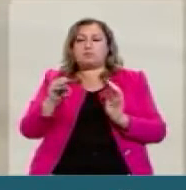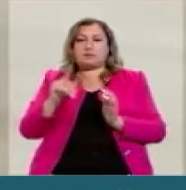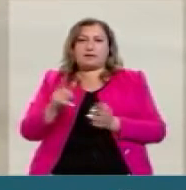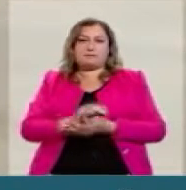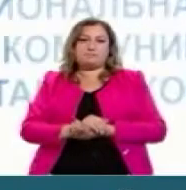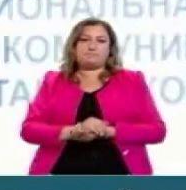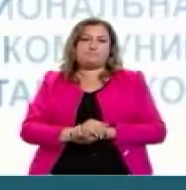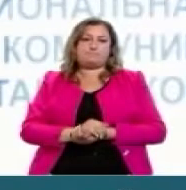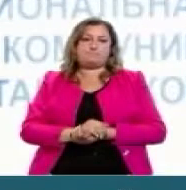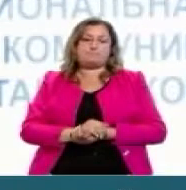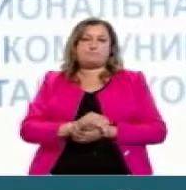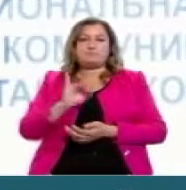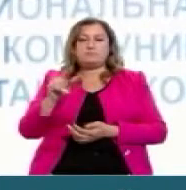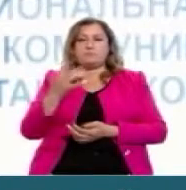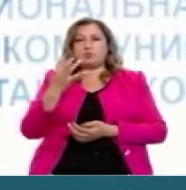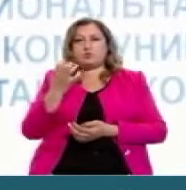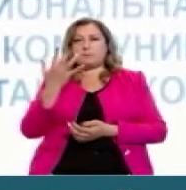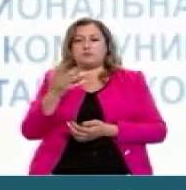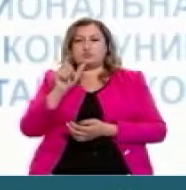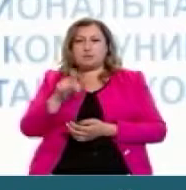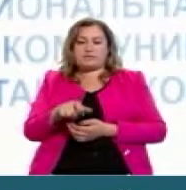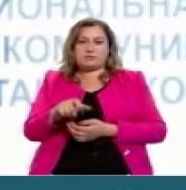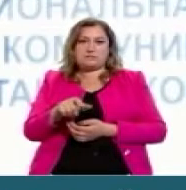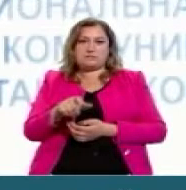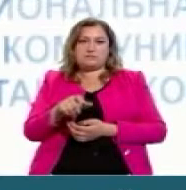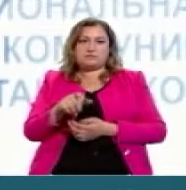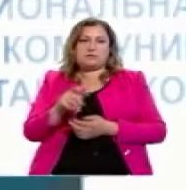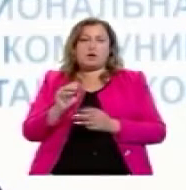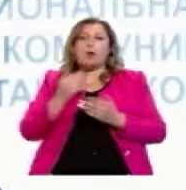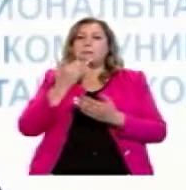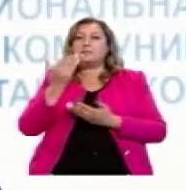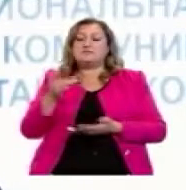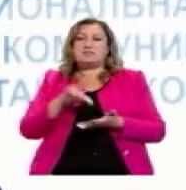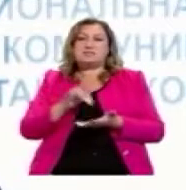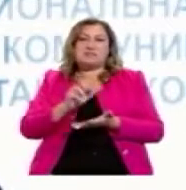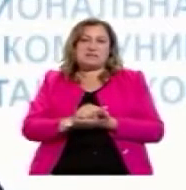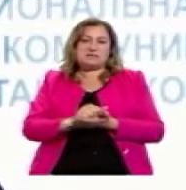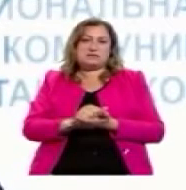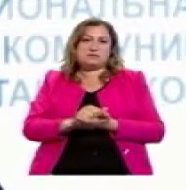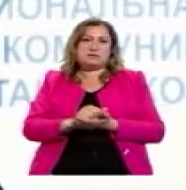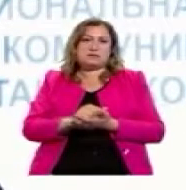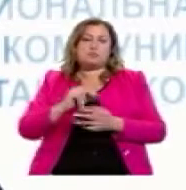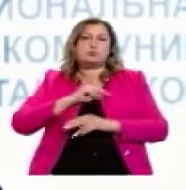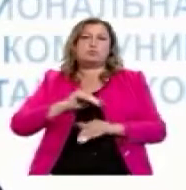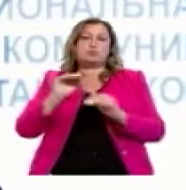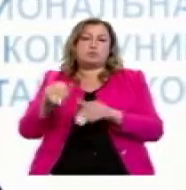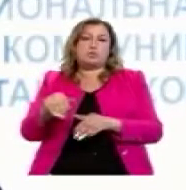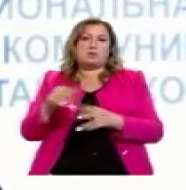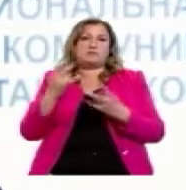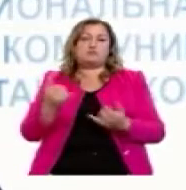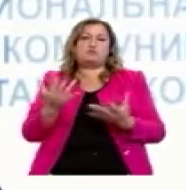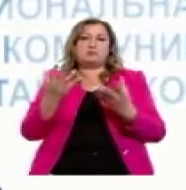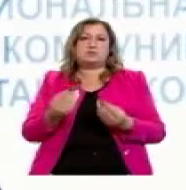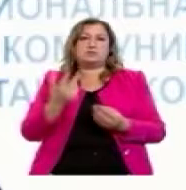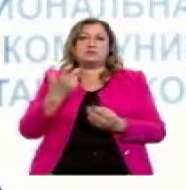тенге. Из 405 человек, обратившихся в центр занятости, трудоустроено на